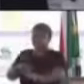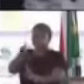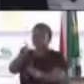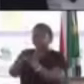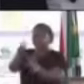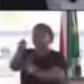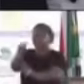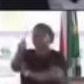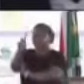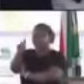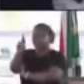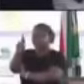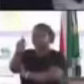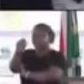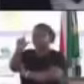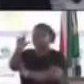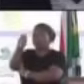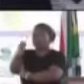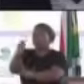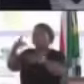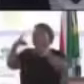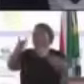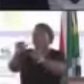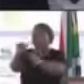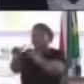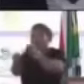uNxumalo Deputy Chair sekela